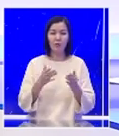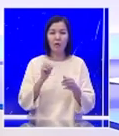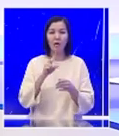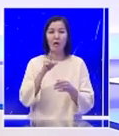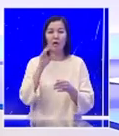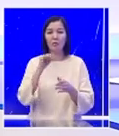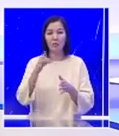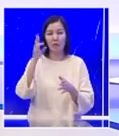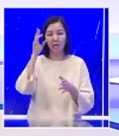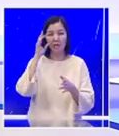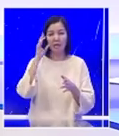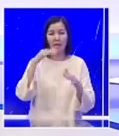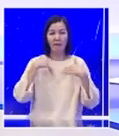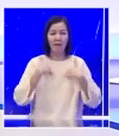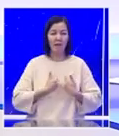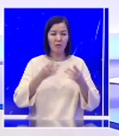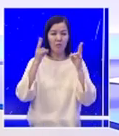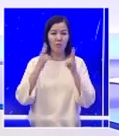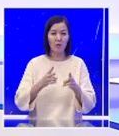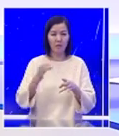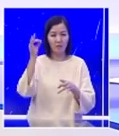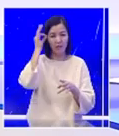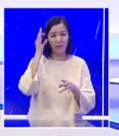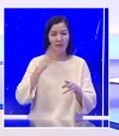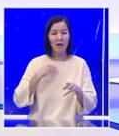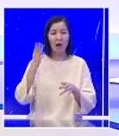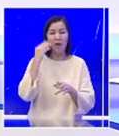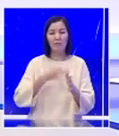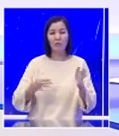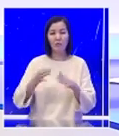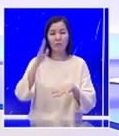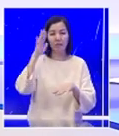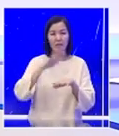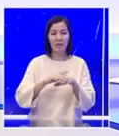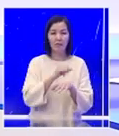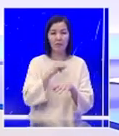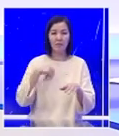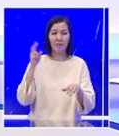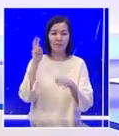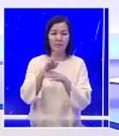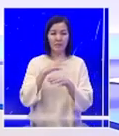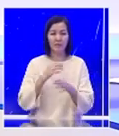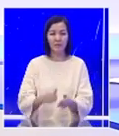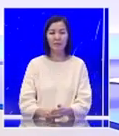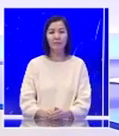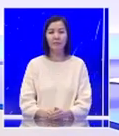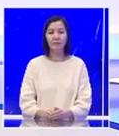ақсулықтар қайғылы оқиға құрбандарын еске алды. Шараға Алматы облысының әкімі Амандық Баталов арнайы барып қайтты.